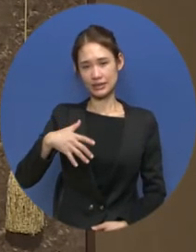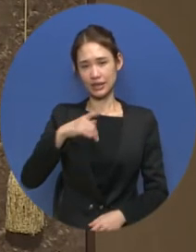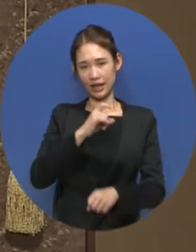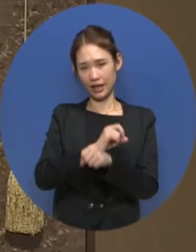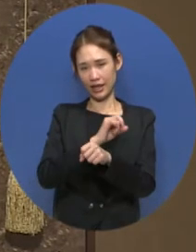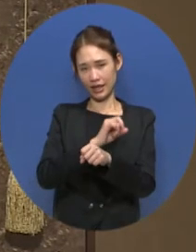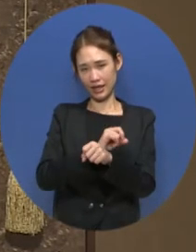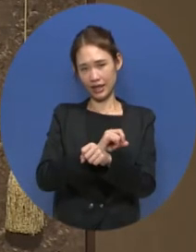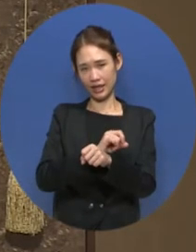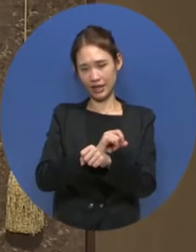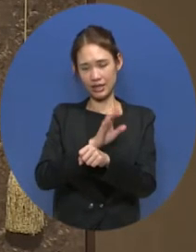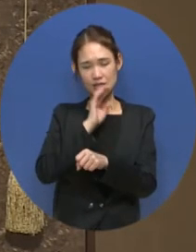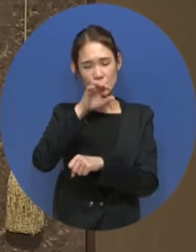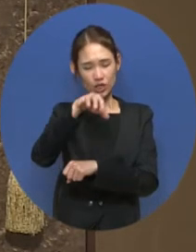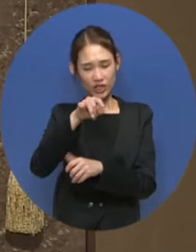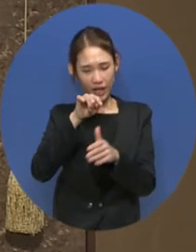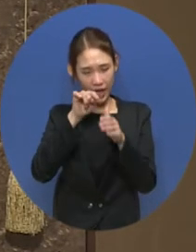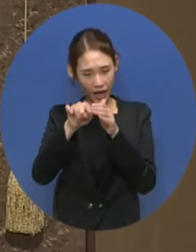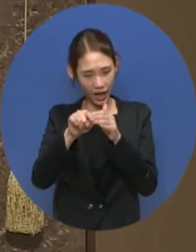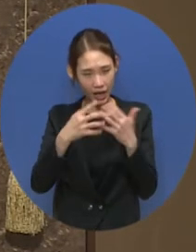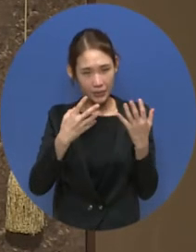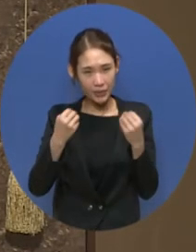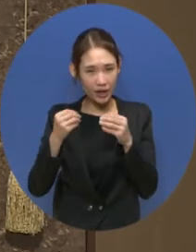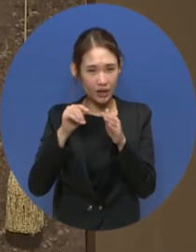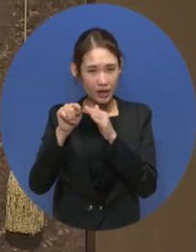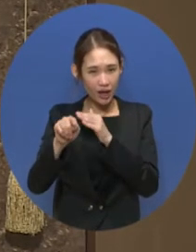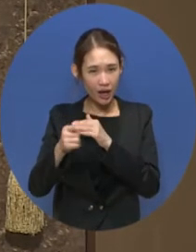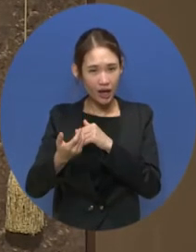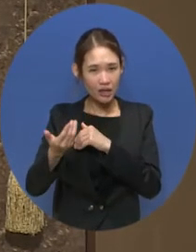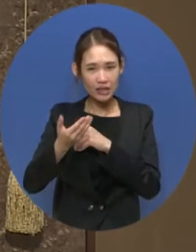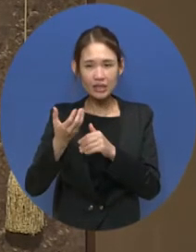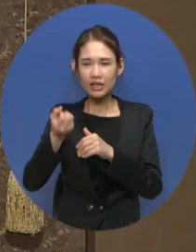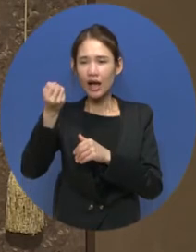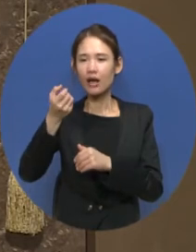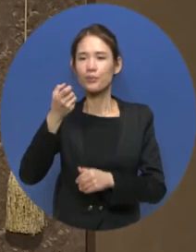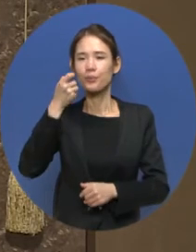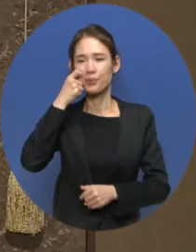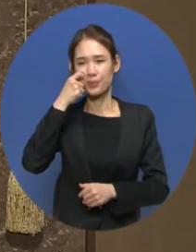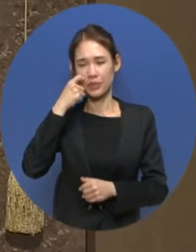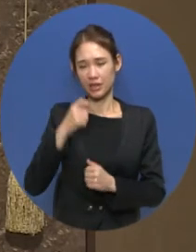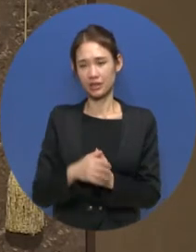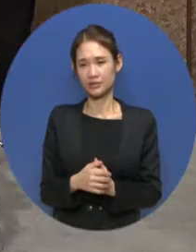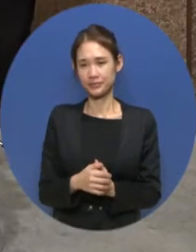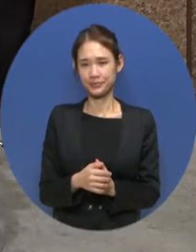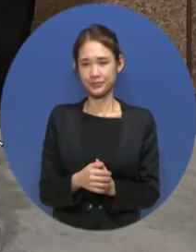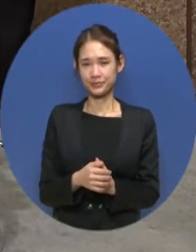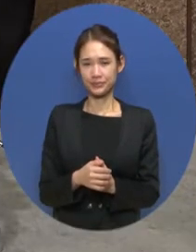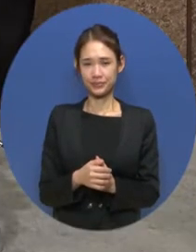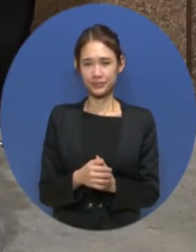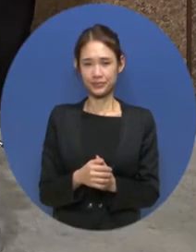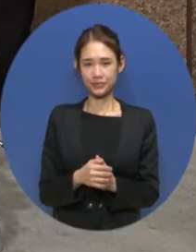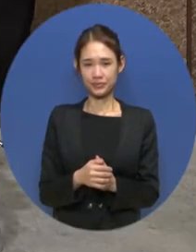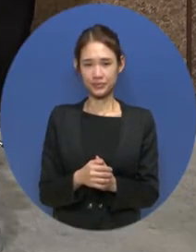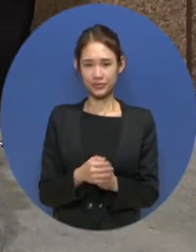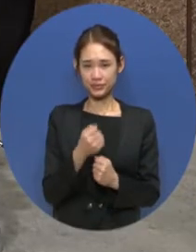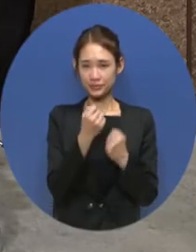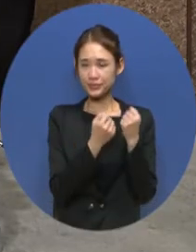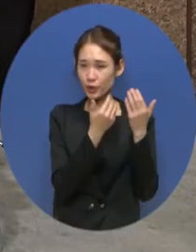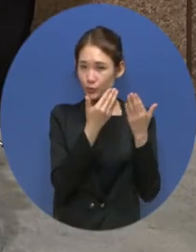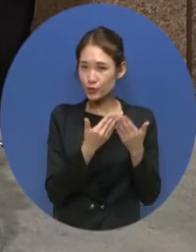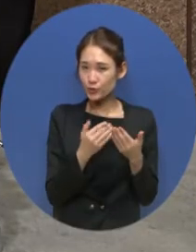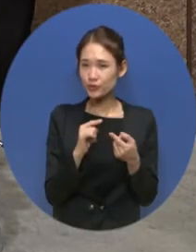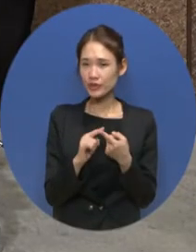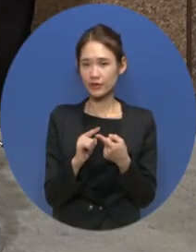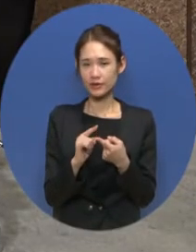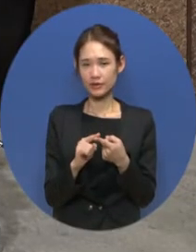많은 장애인분들이 현재 좀 일자리를 갖지 못하고 있습니다. 그러니까 회장님께서 말씀해 주신